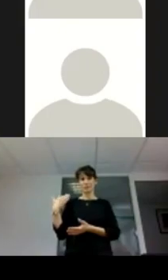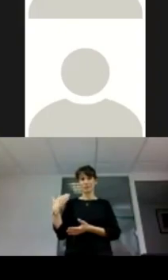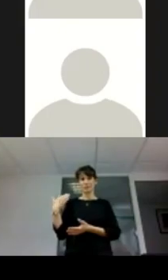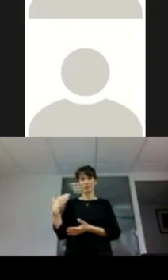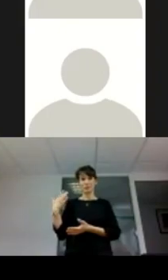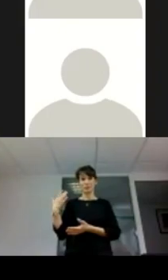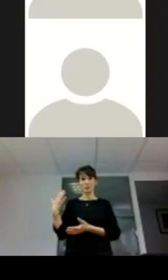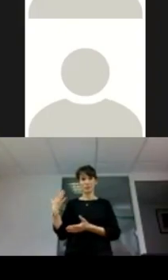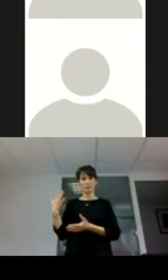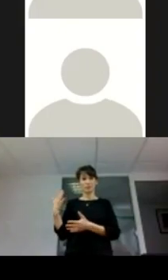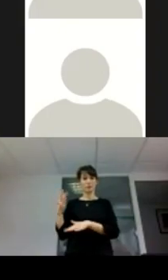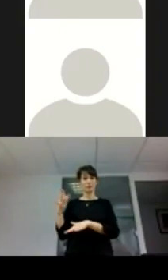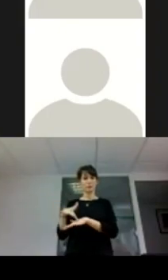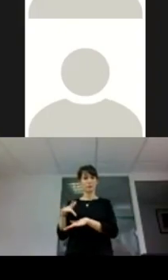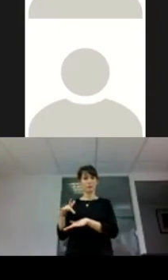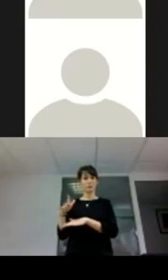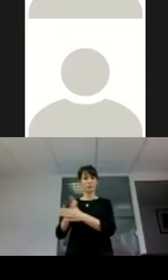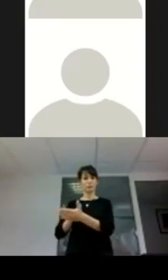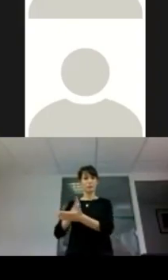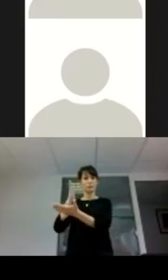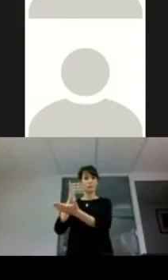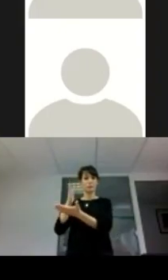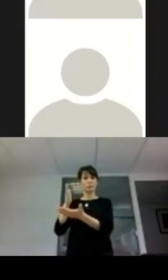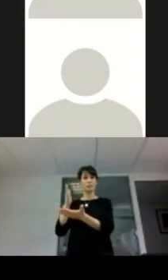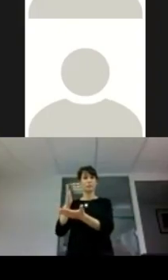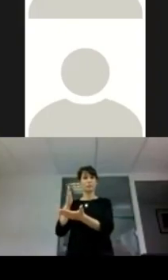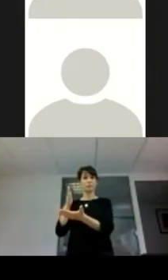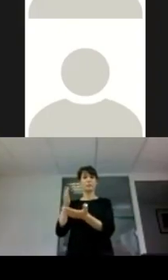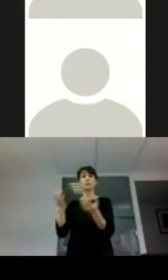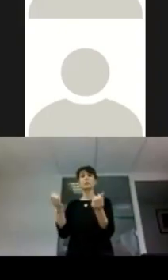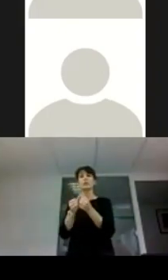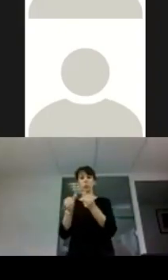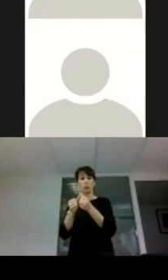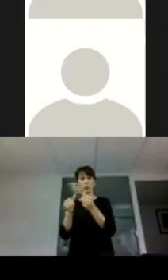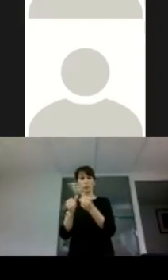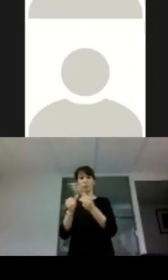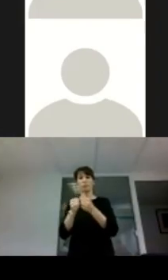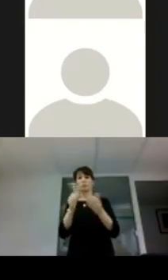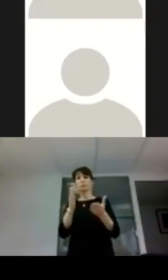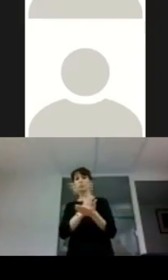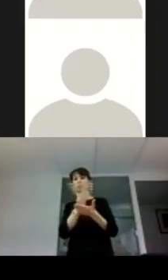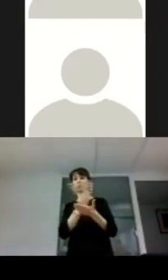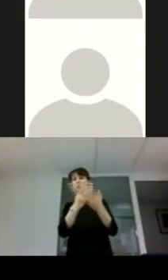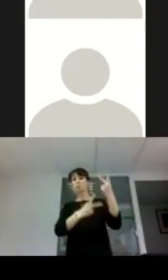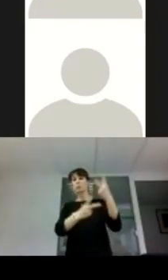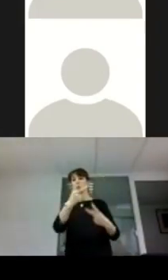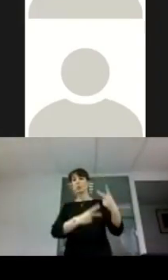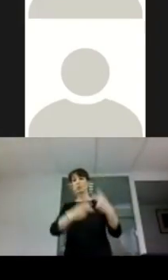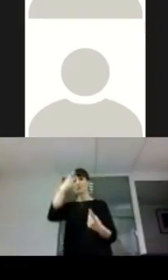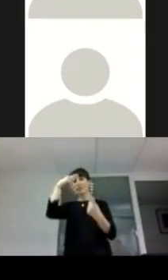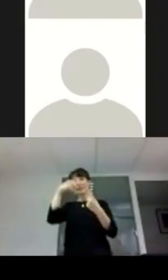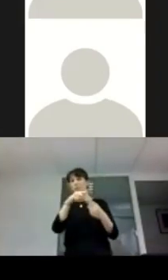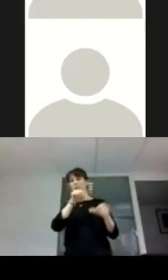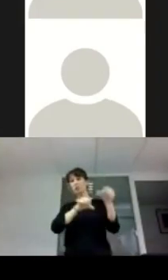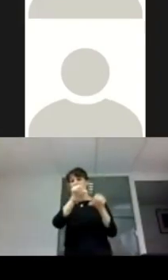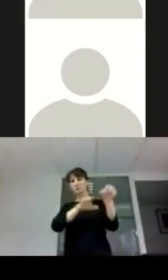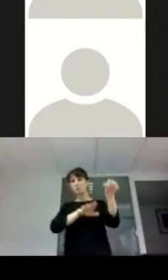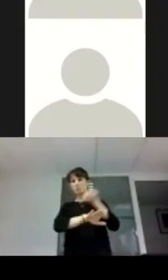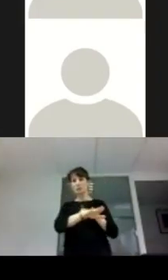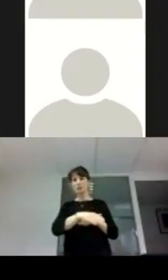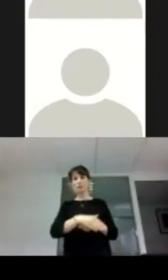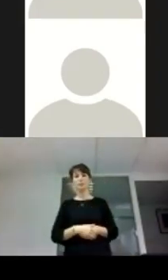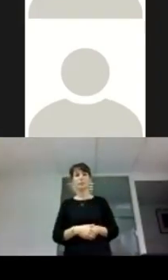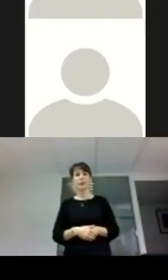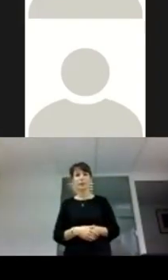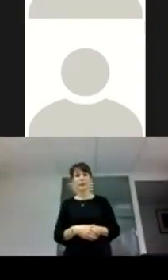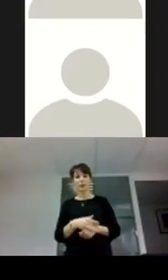chirurgicale qui est assez est assez simple en fait. Il y aura quelques diapositives, pas